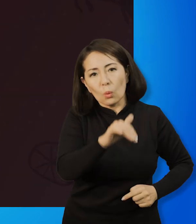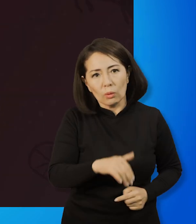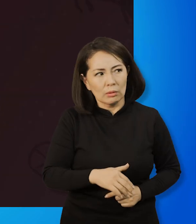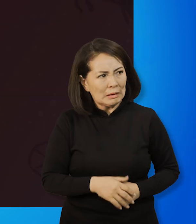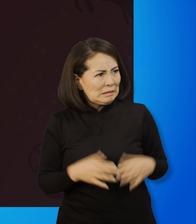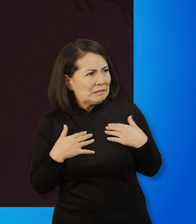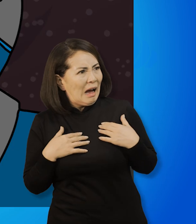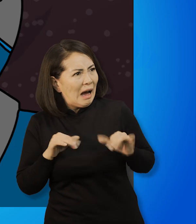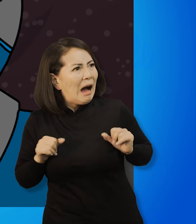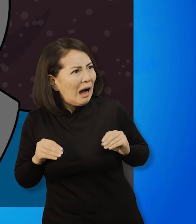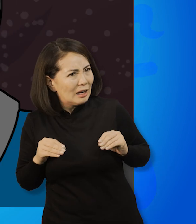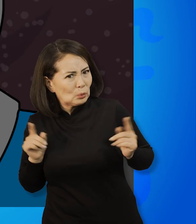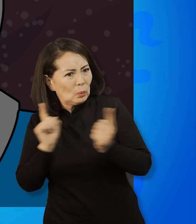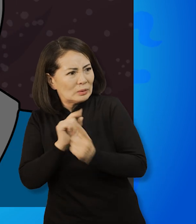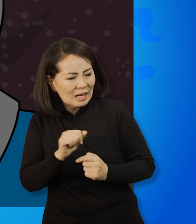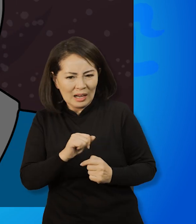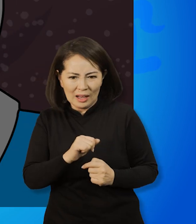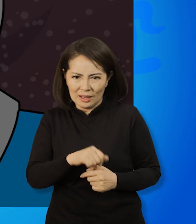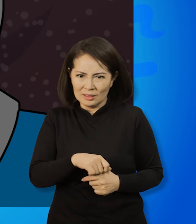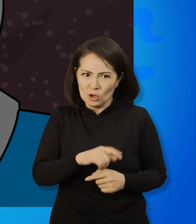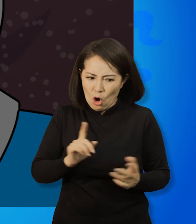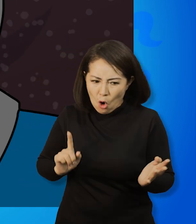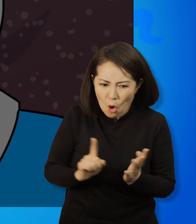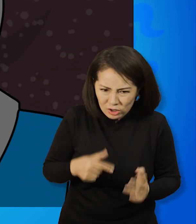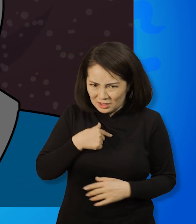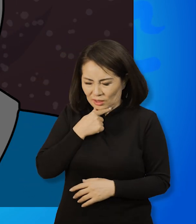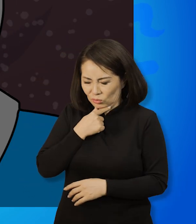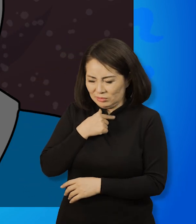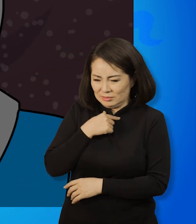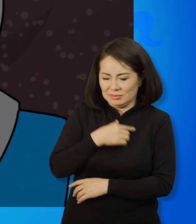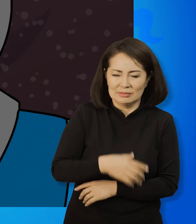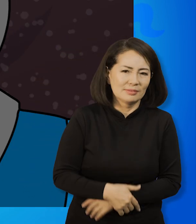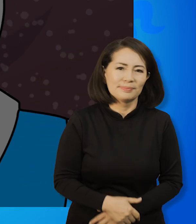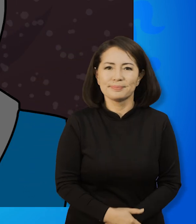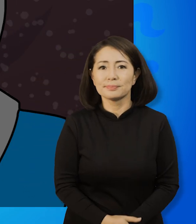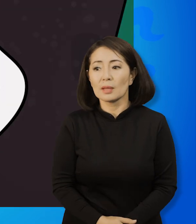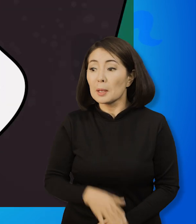асуучвал яа тийм. Яаж очд юм бэ? Бадрууд ч орж чадахгүй шүү.